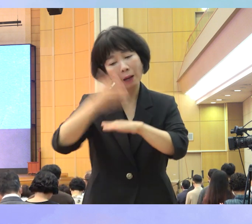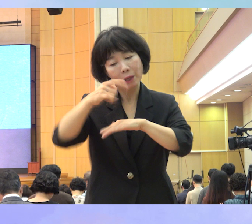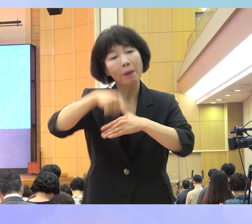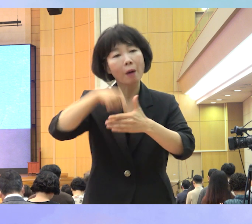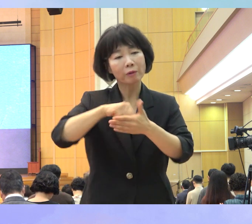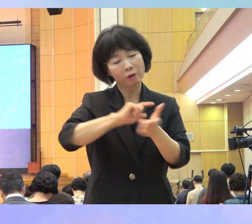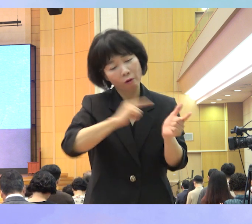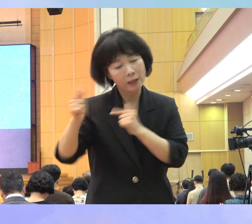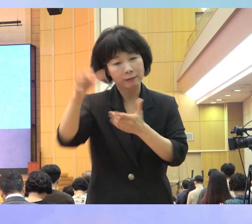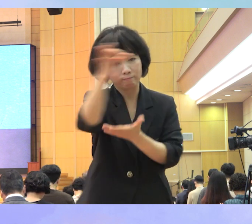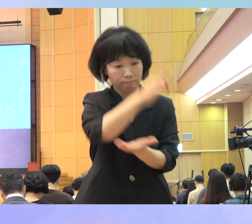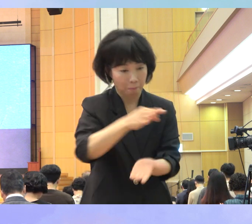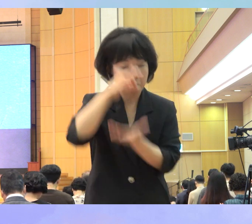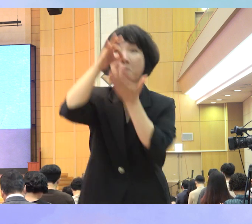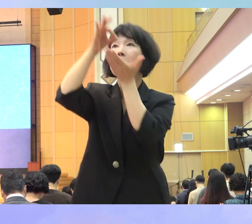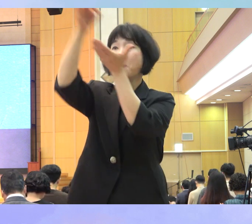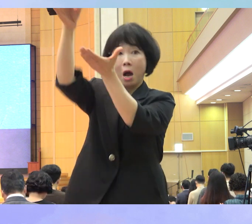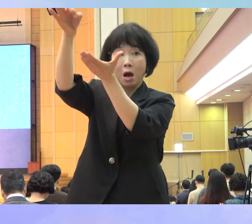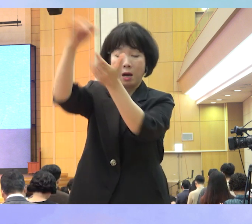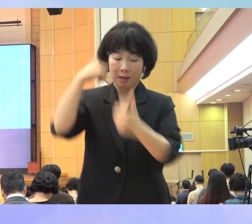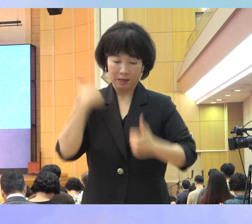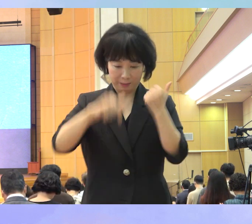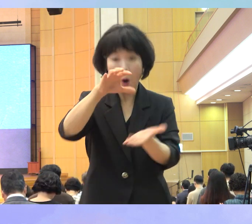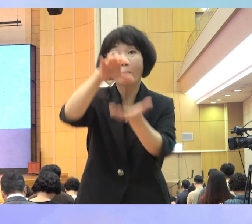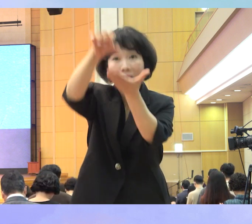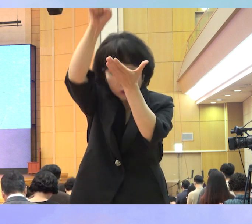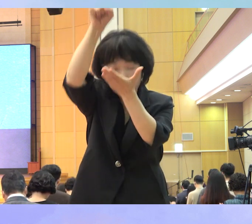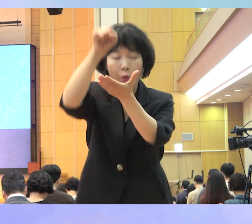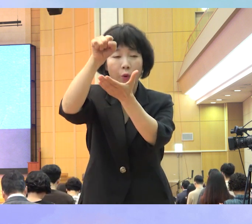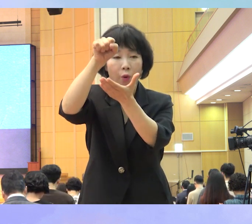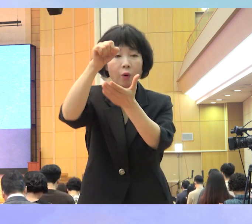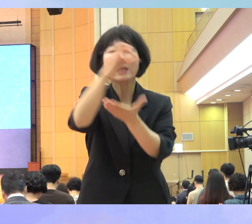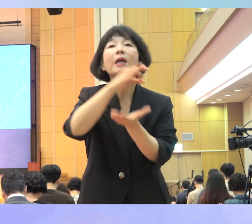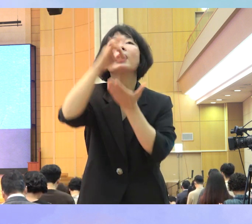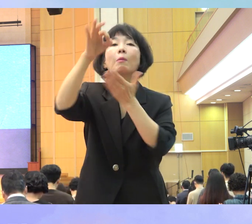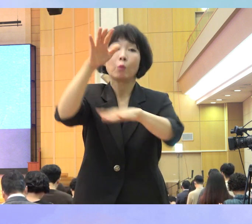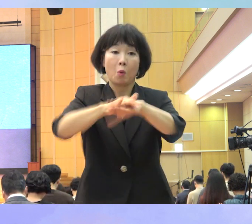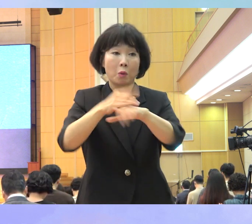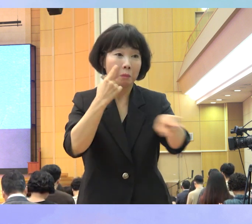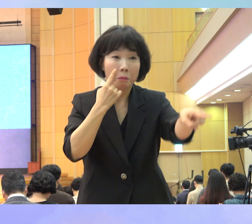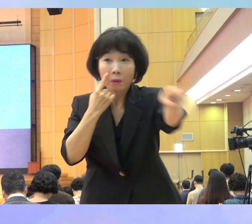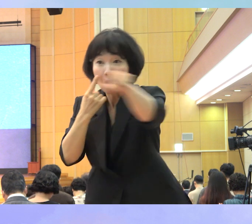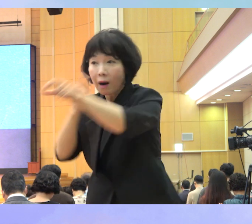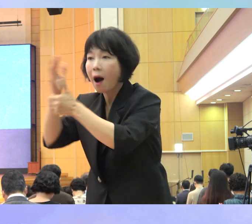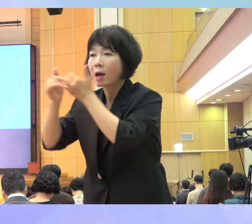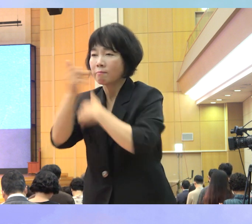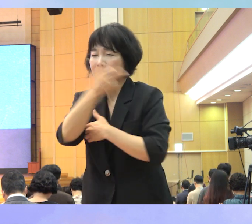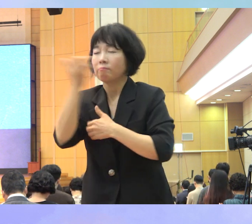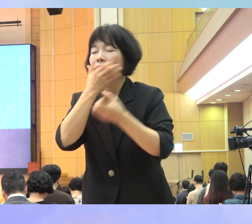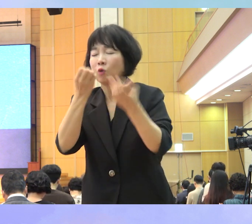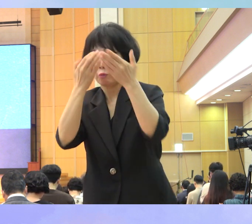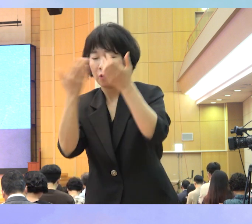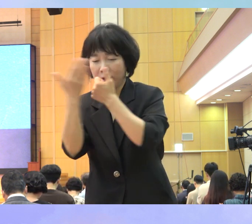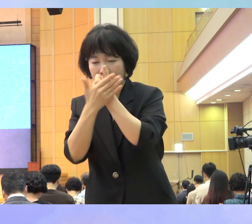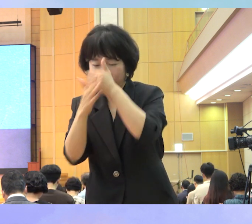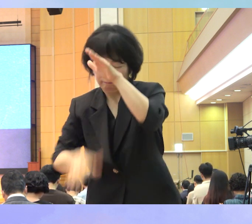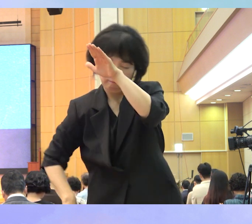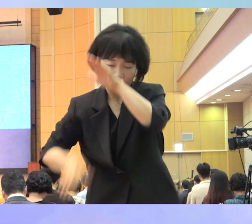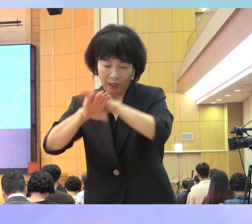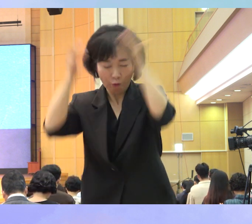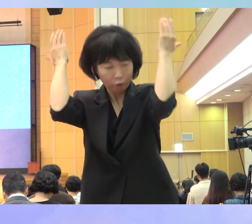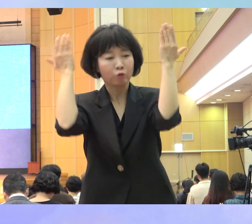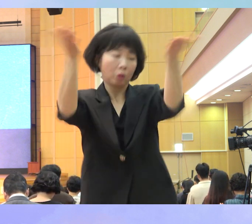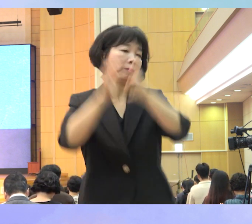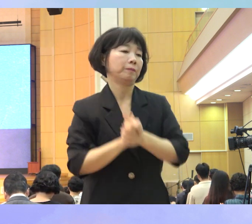가지 모양으로 예물 드렸나이다. 기뻐 받아 주십시고 이 예물 드린 손길 위에 하나님의 크신 축복과 은혜로